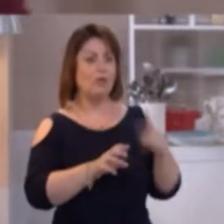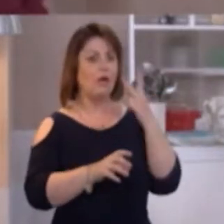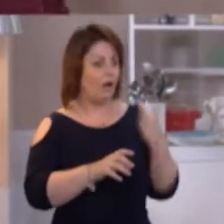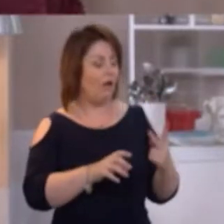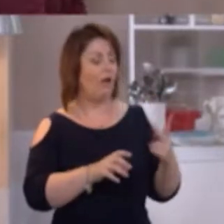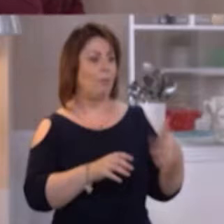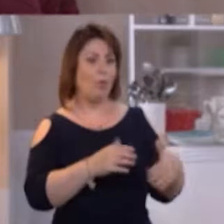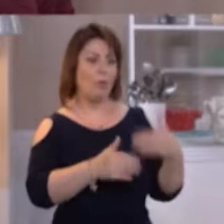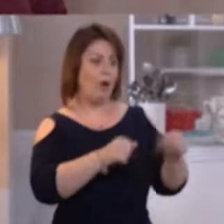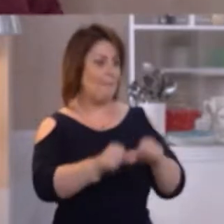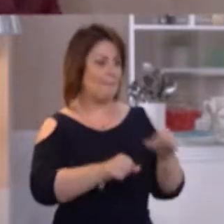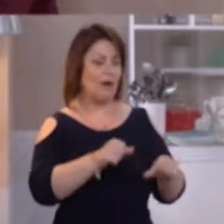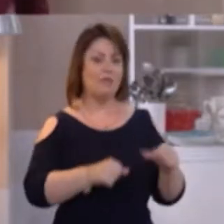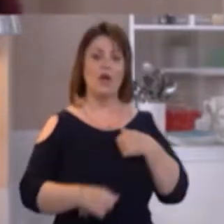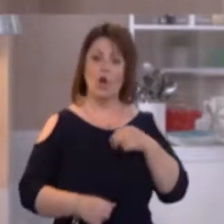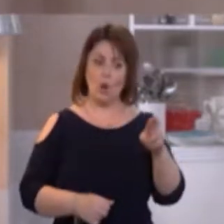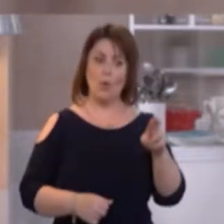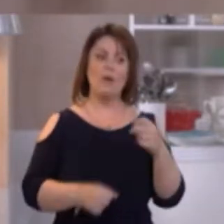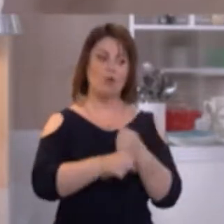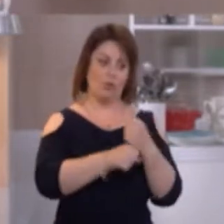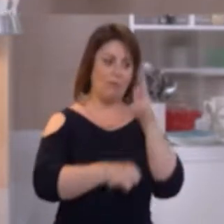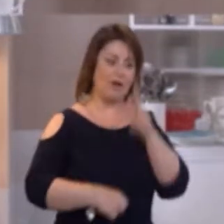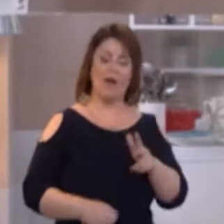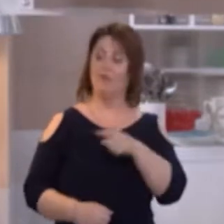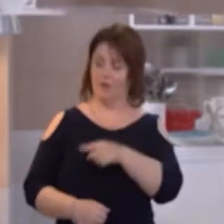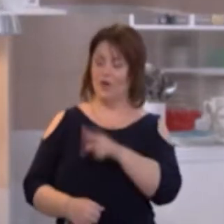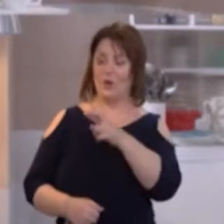devo dire. Ma è tutto merito di Roberto. È tutto merito suo.